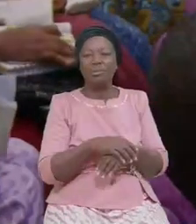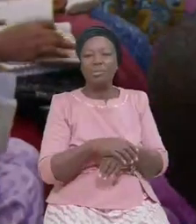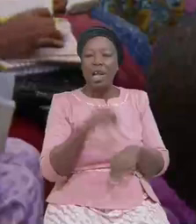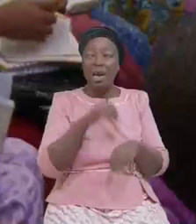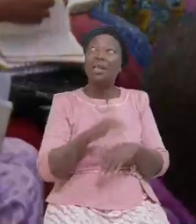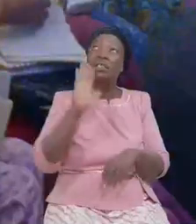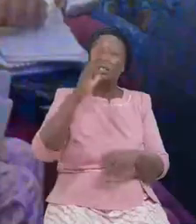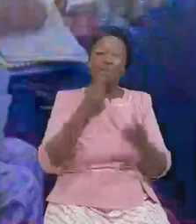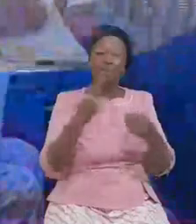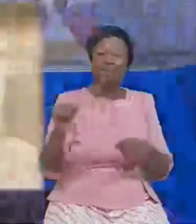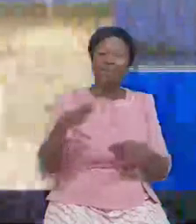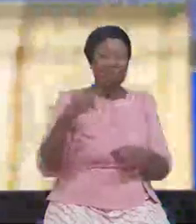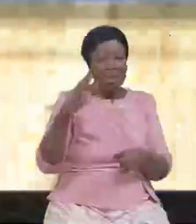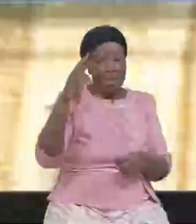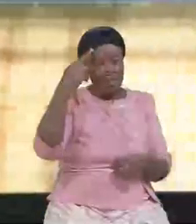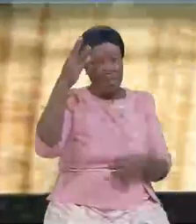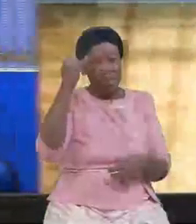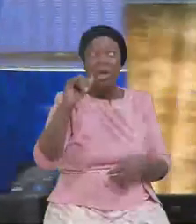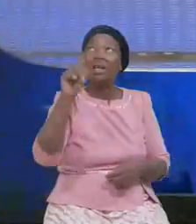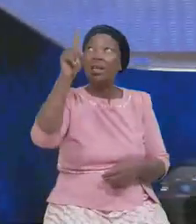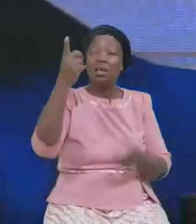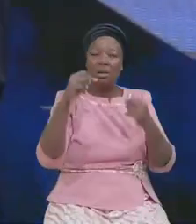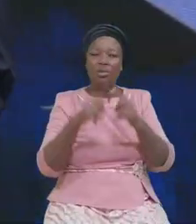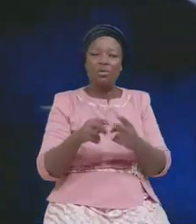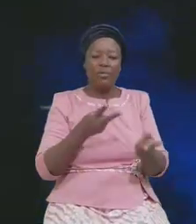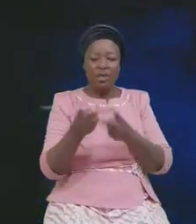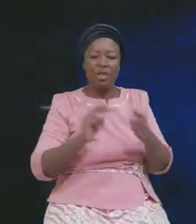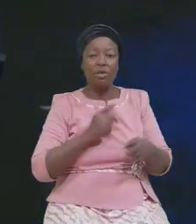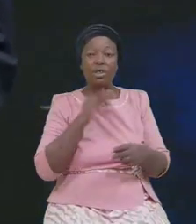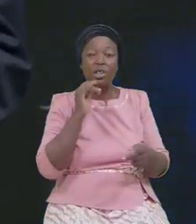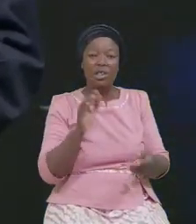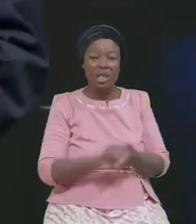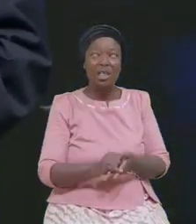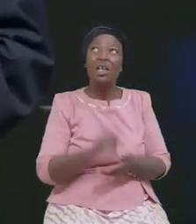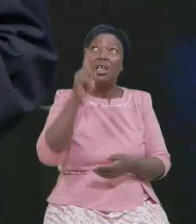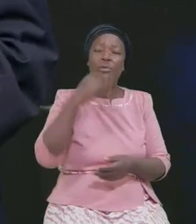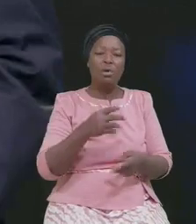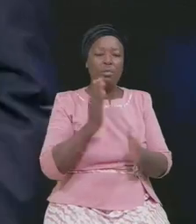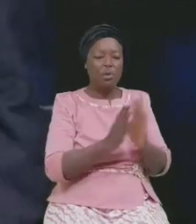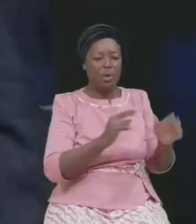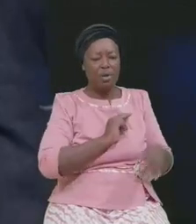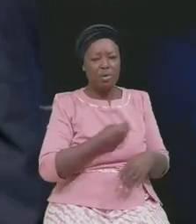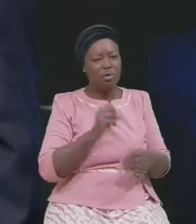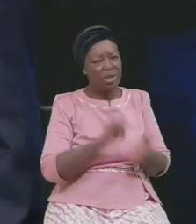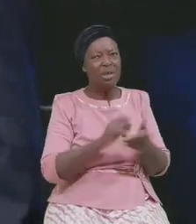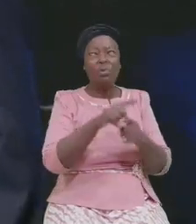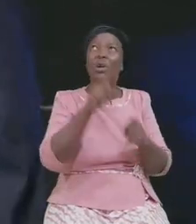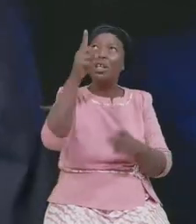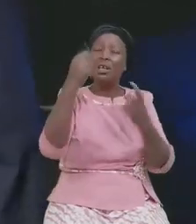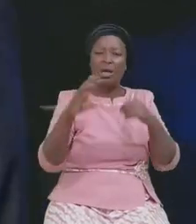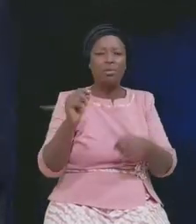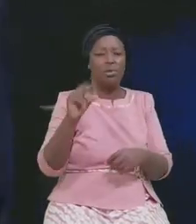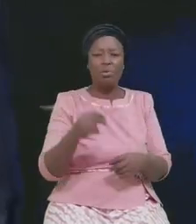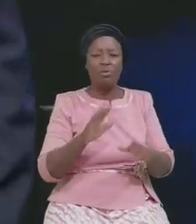vient nous visiter afin qu'il nous prépare à telle enseigne que lorsqu'il sera de retour, il n'aura plus de peur